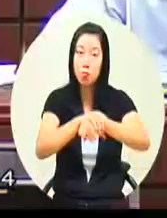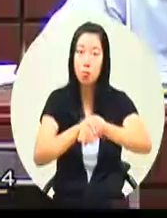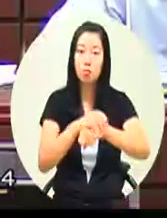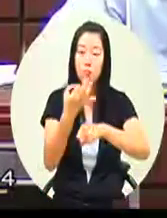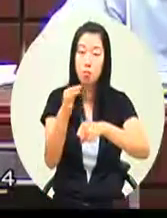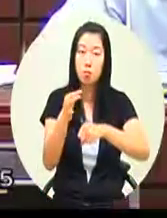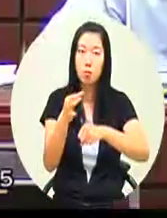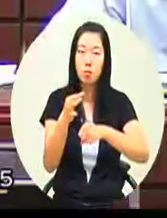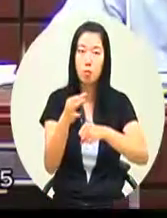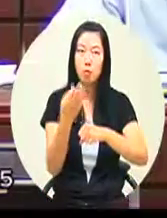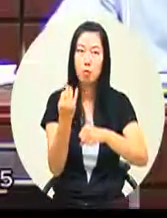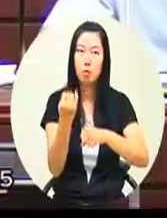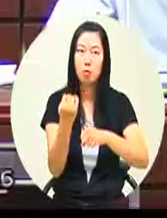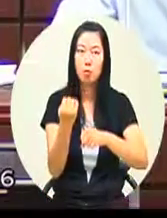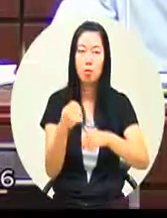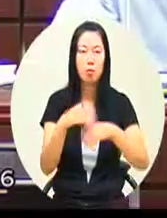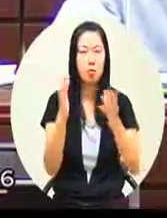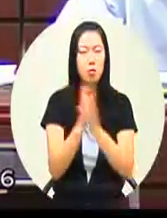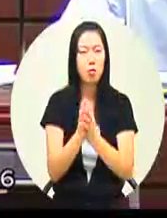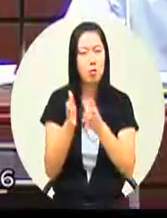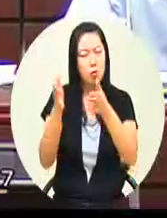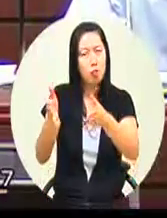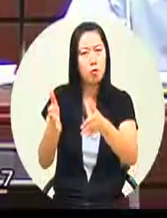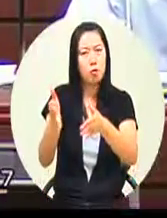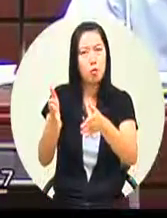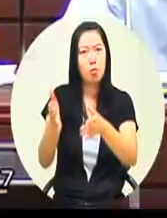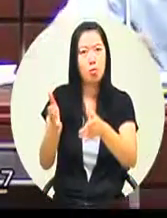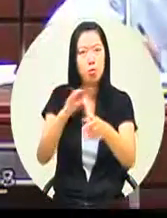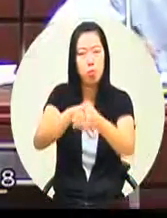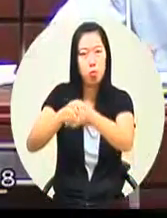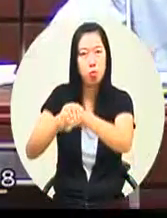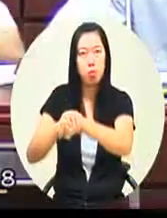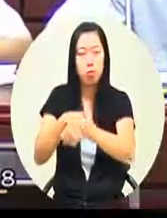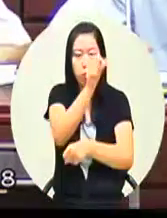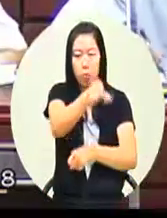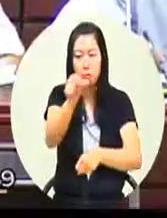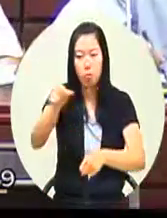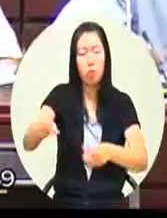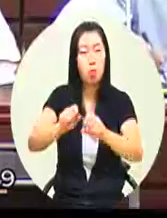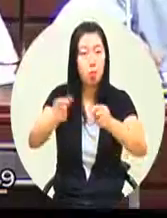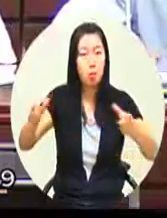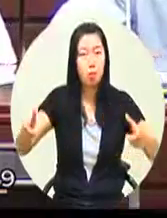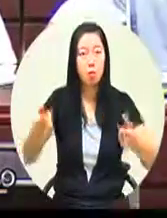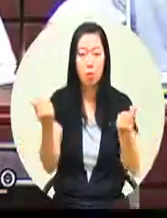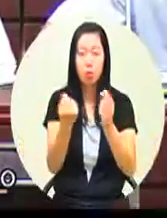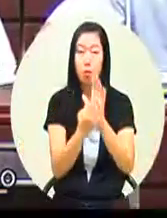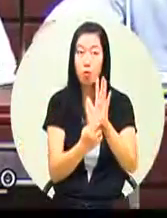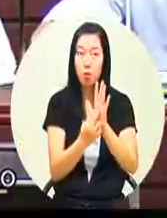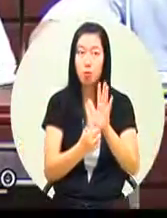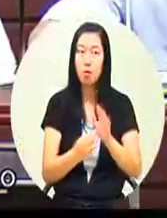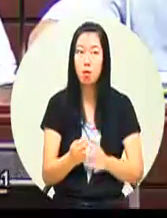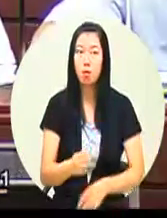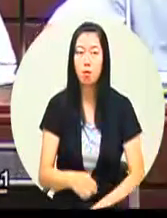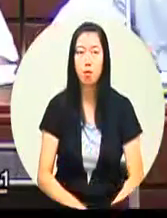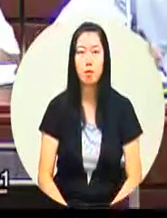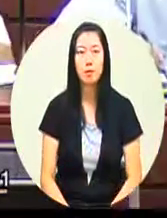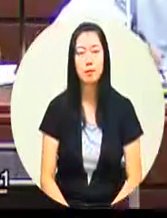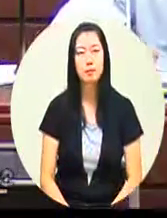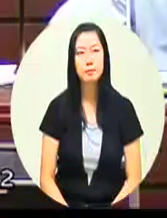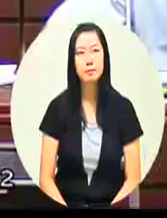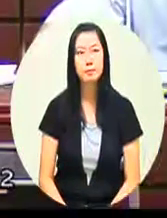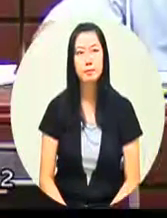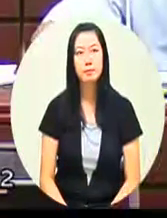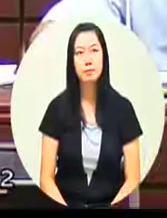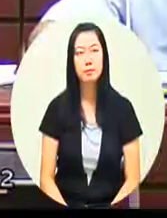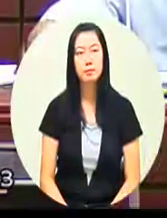如说，当然就没办法说，比如因为每一个品项不一样 对， 每一个品项，比如说像我以那个莲